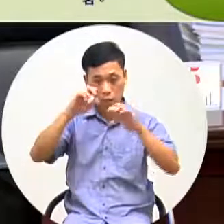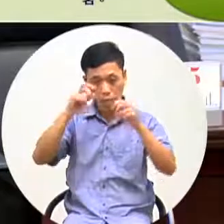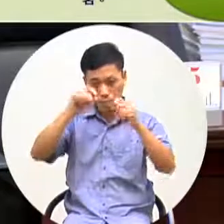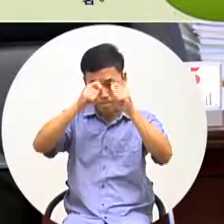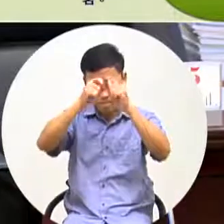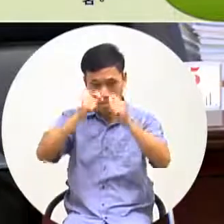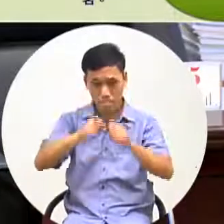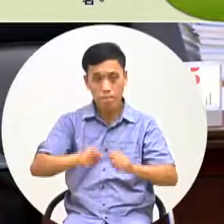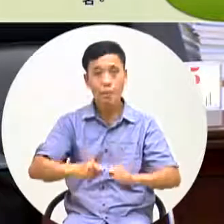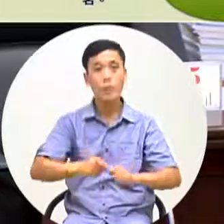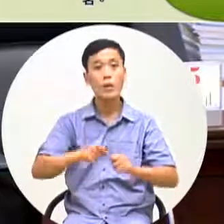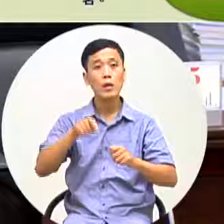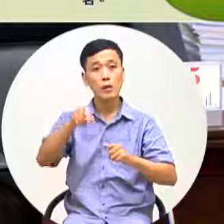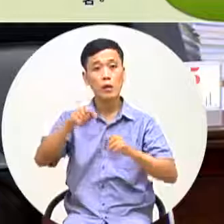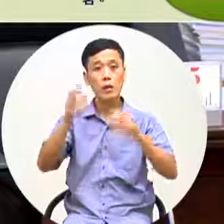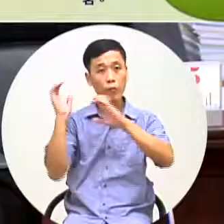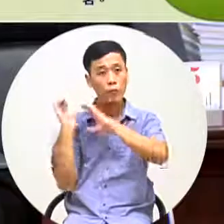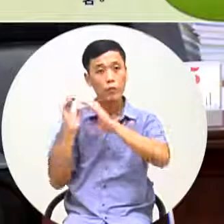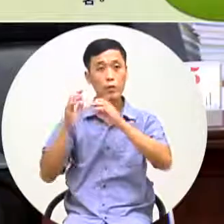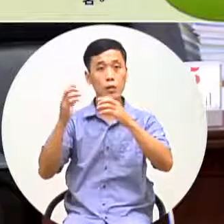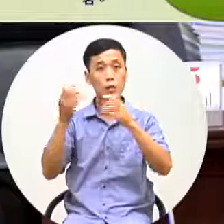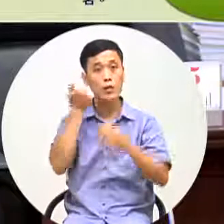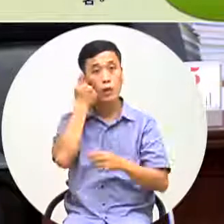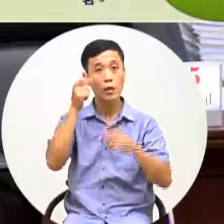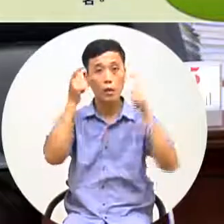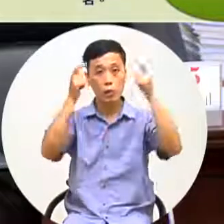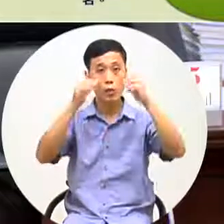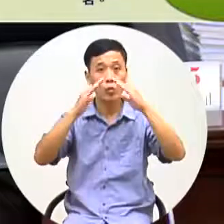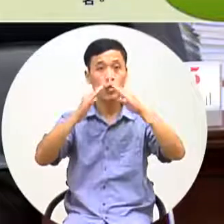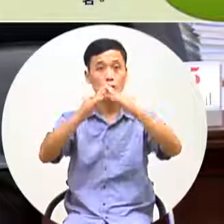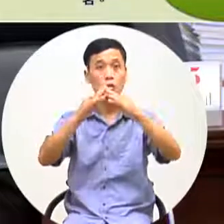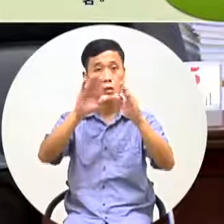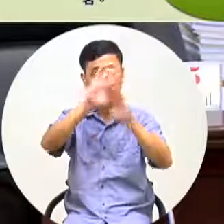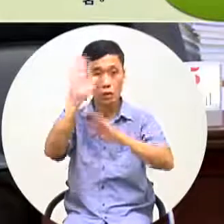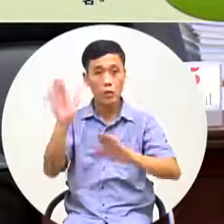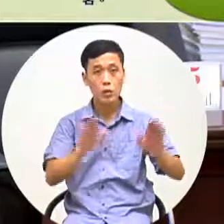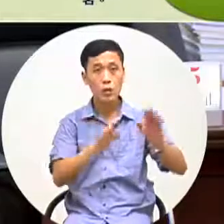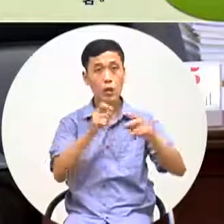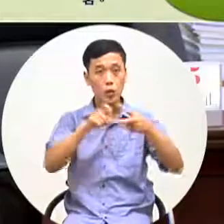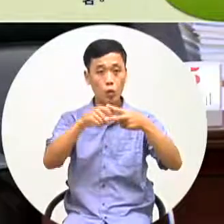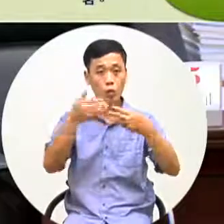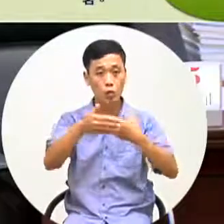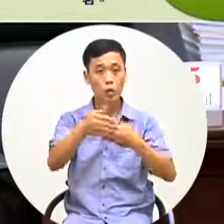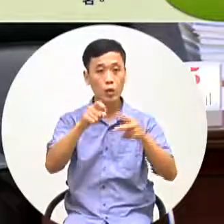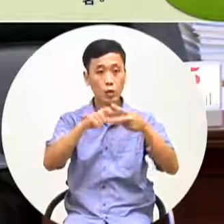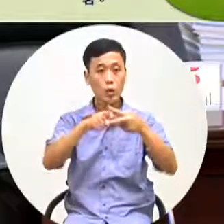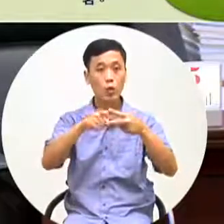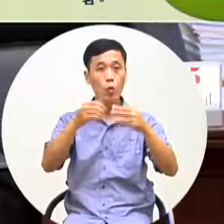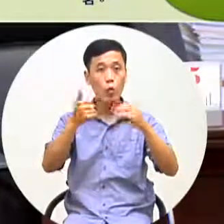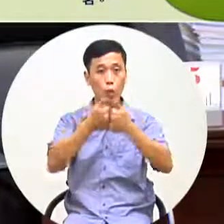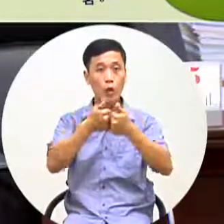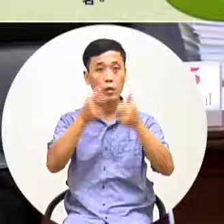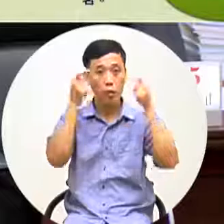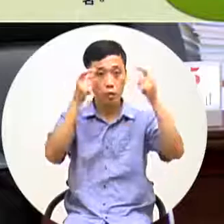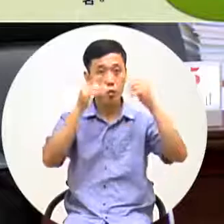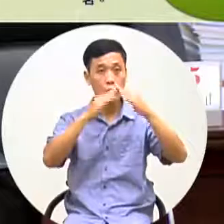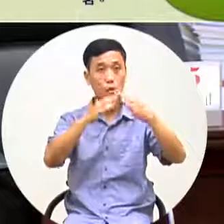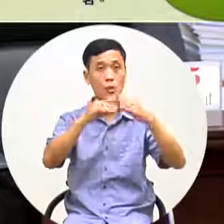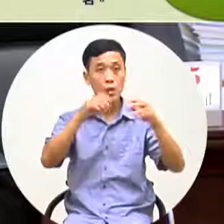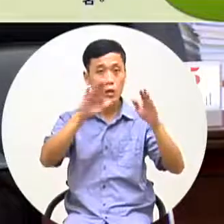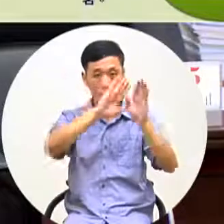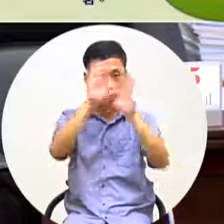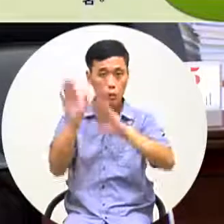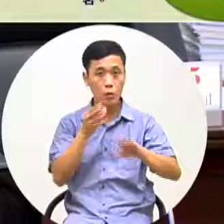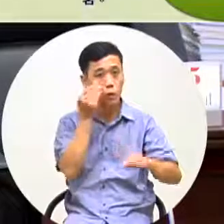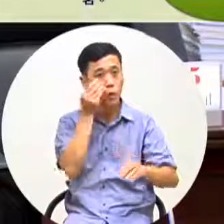是高雄市景观工程工会跟中华民国的景观工程全国联合会，这个都还蛮有公信力